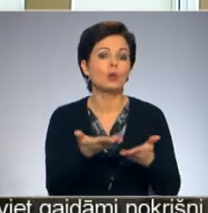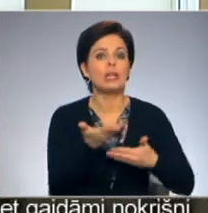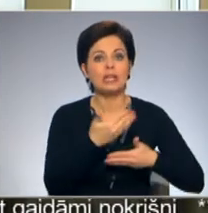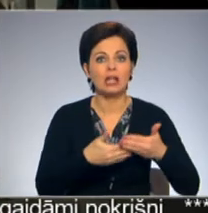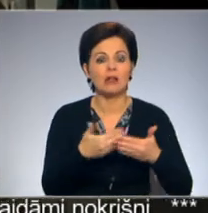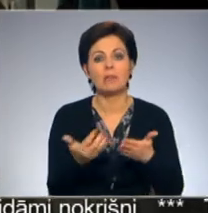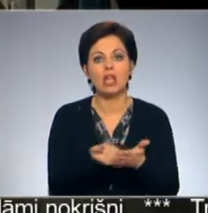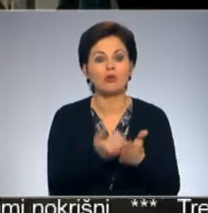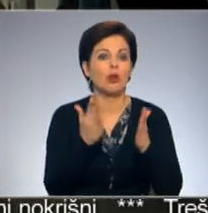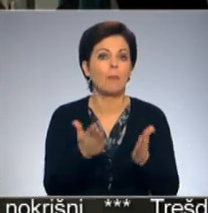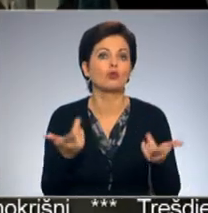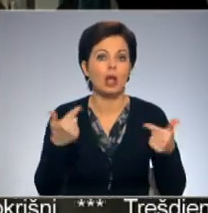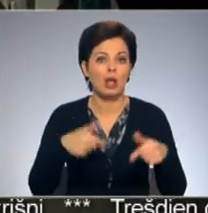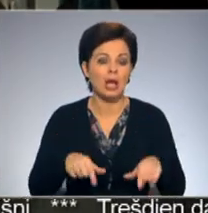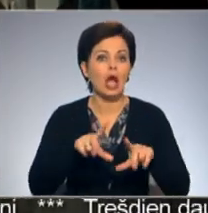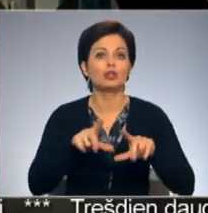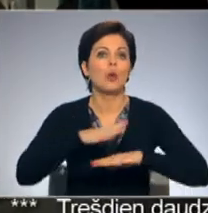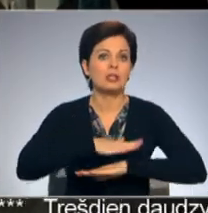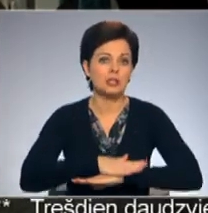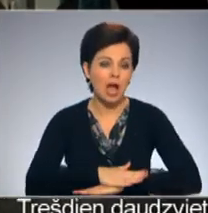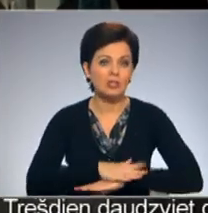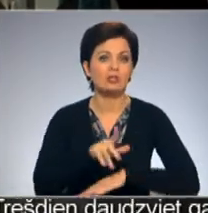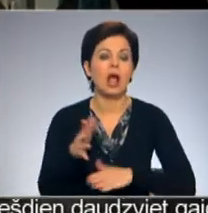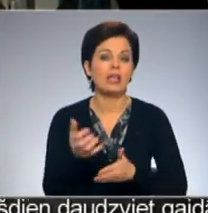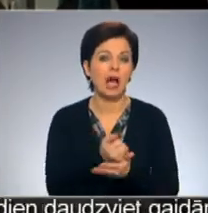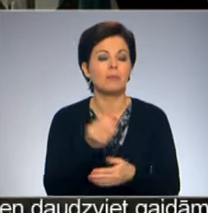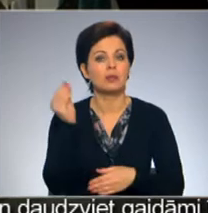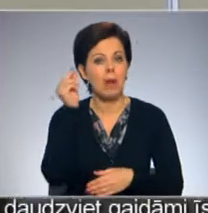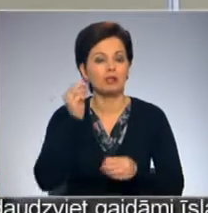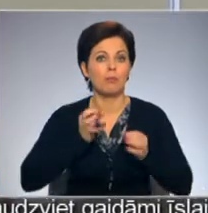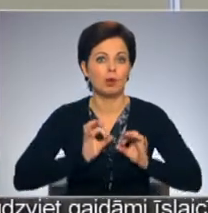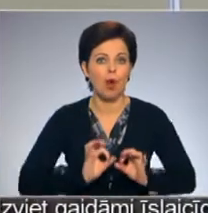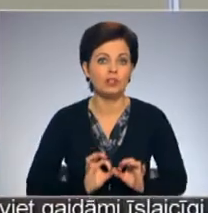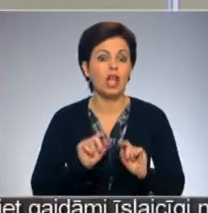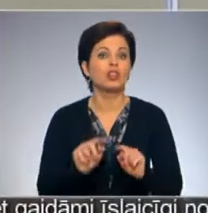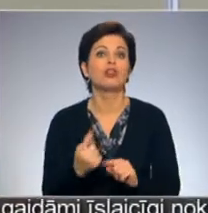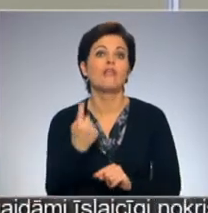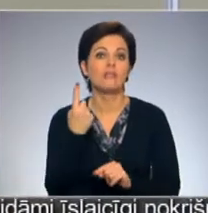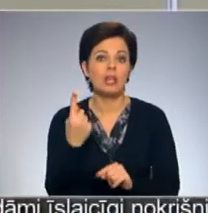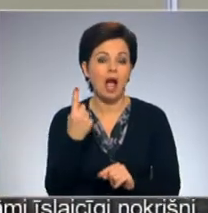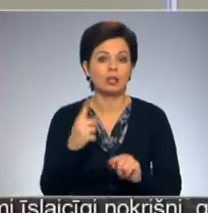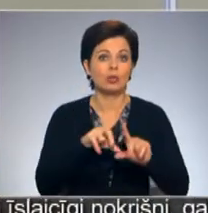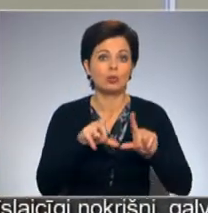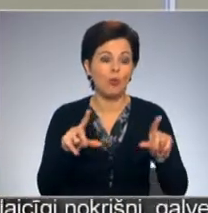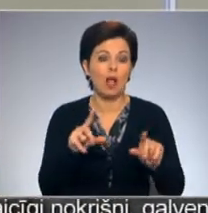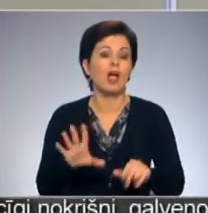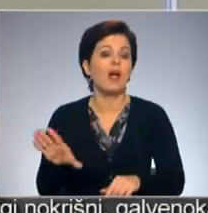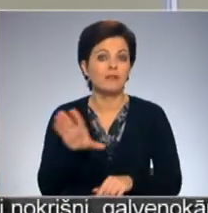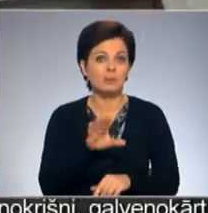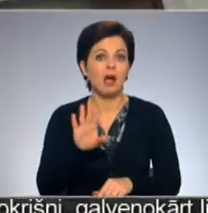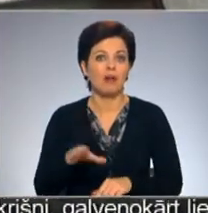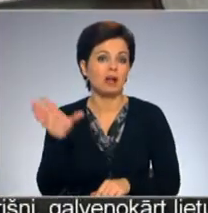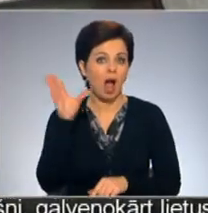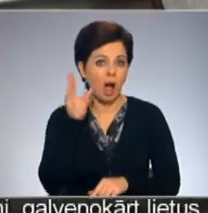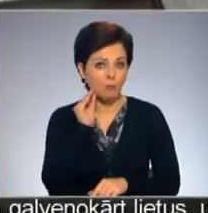invaliditāti iegūši mūža laikā un tagad skolas solā nāks sēsties, lai iegūtu jaunu profesiju. Šī tā ir vienīgā skola vispār, kur to var